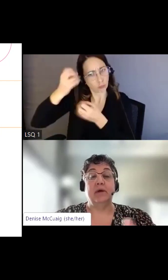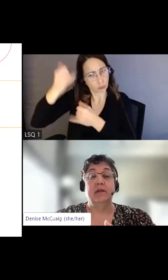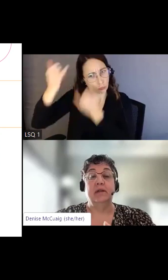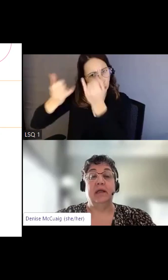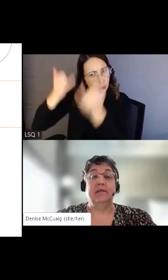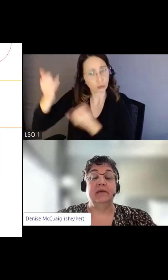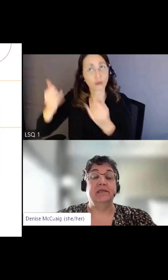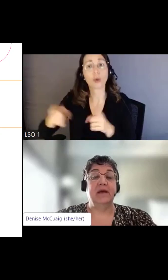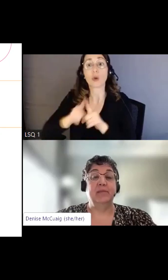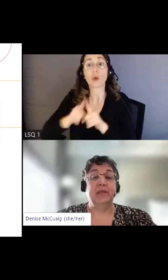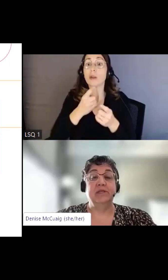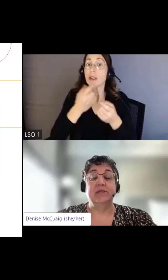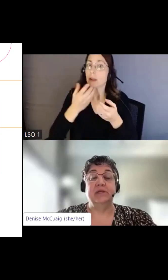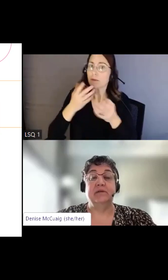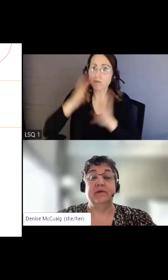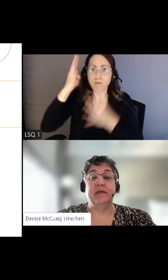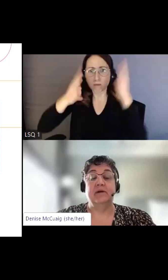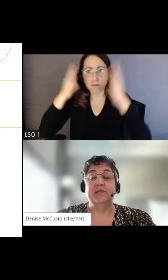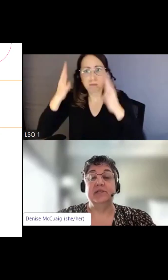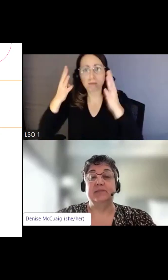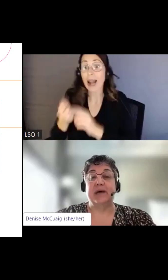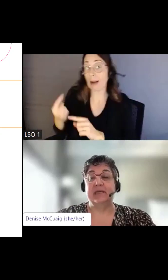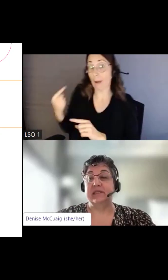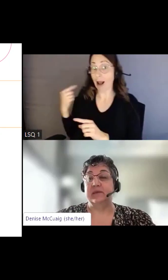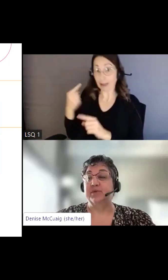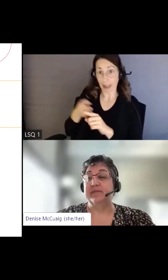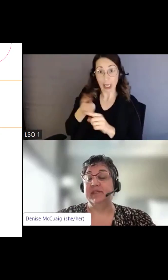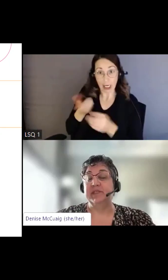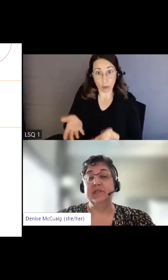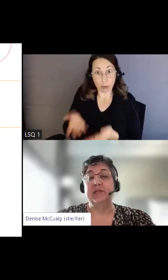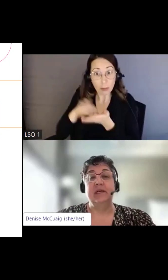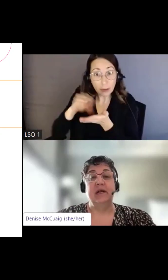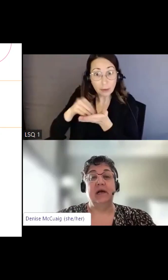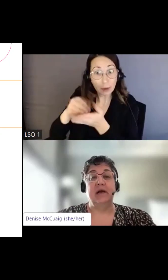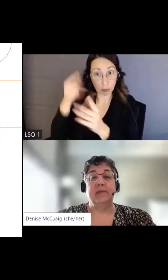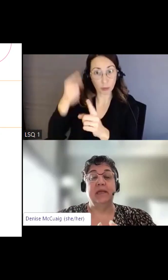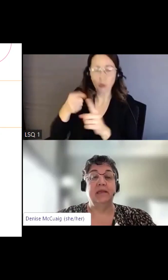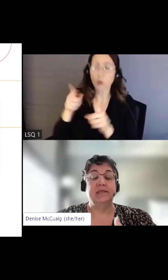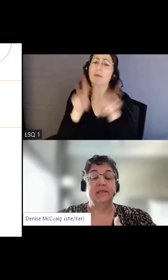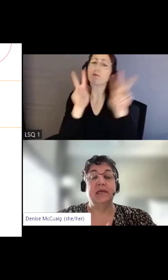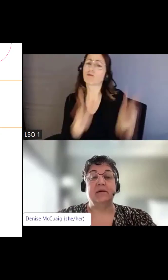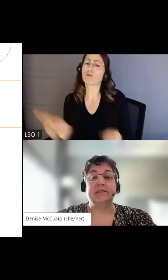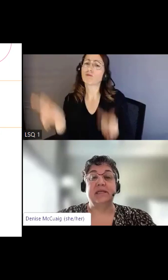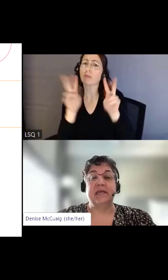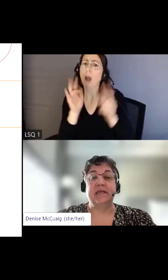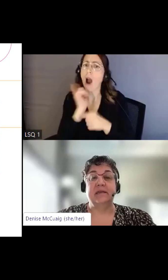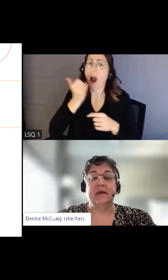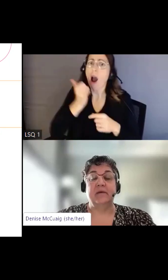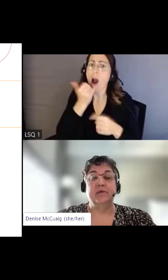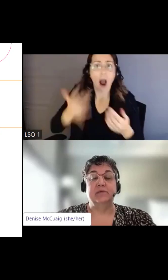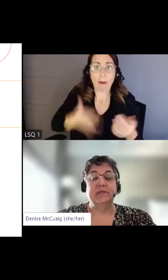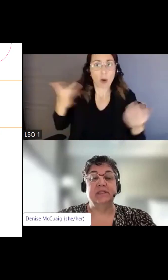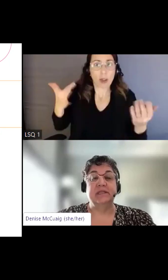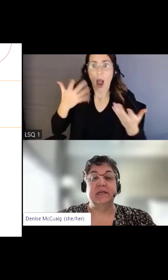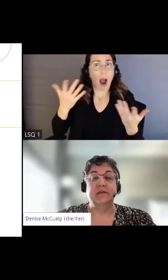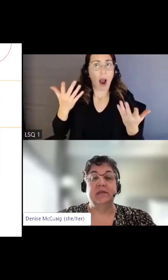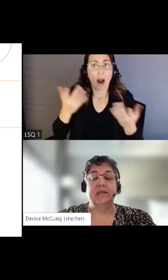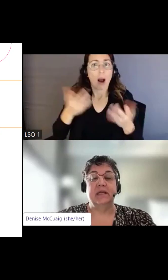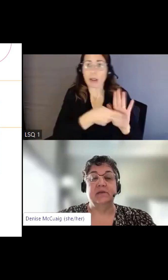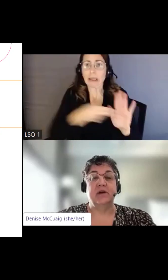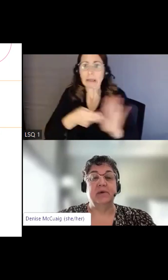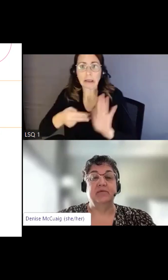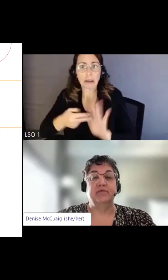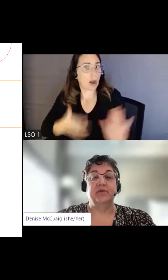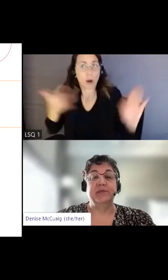on a examiné aussi les biais inconscients, les stéréotypes inconscients qu'on a. Et comme l'a dit Carol, plus récemment, on a travaillé donc